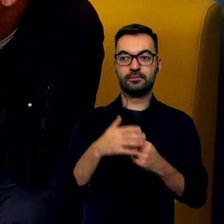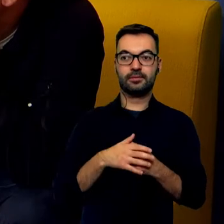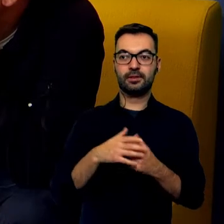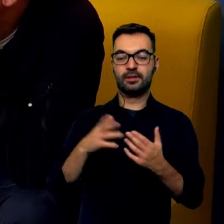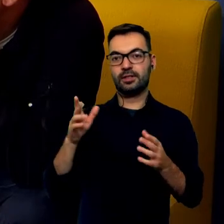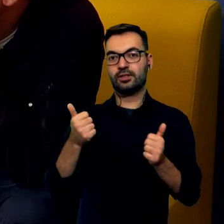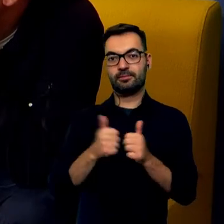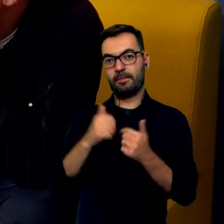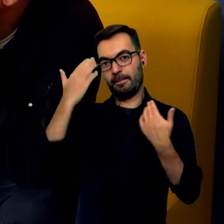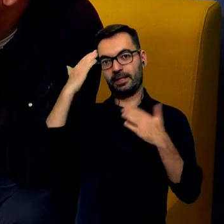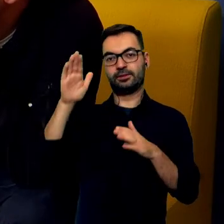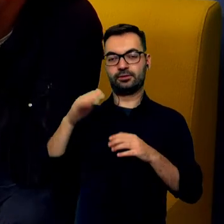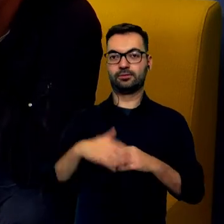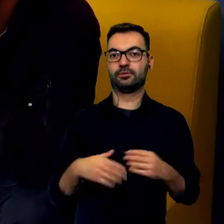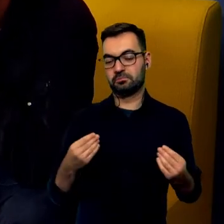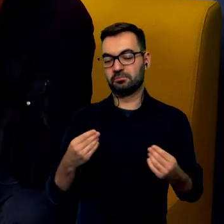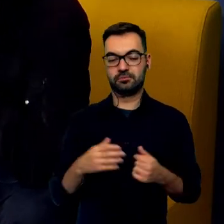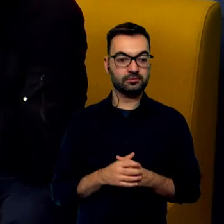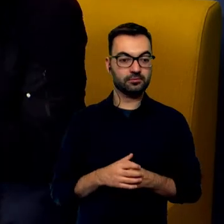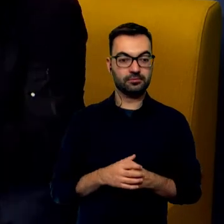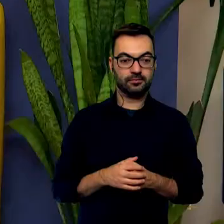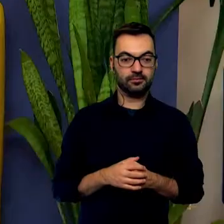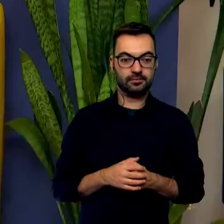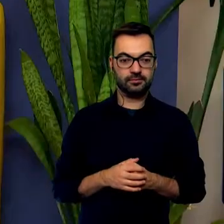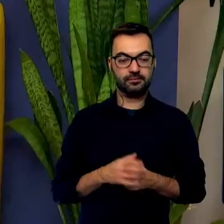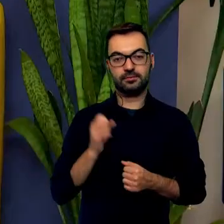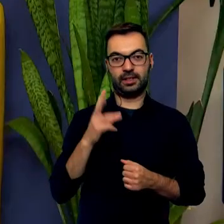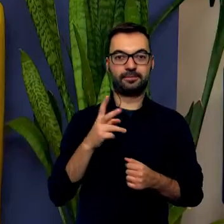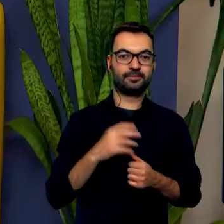zwłaszcza z mistrzami, no. Tak.